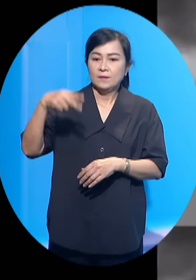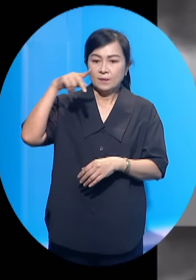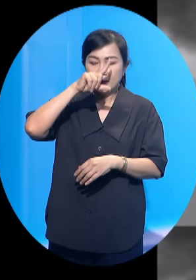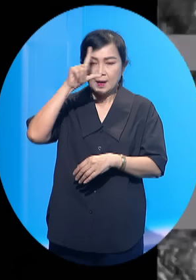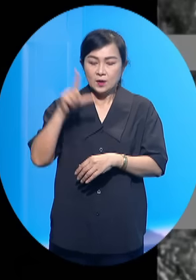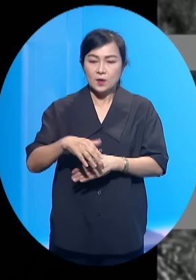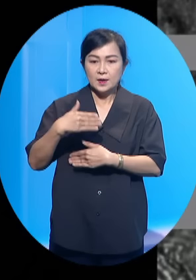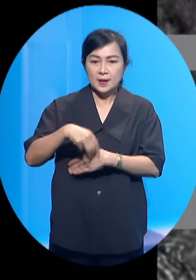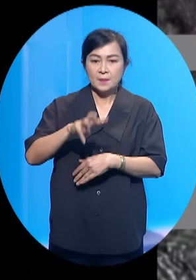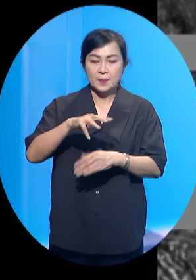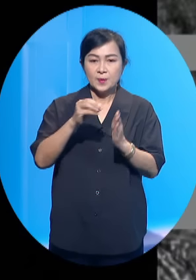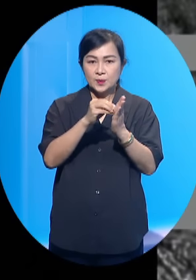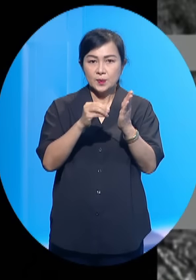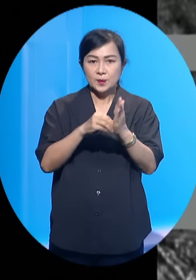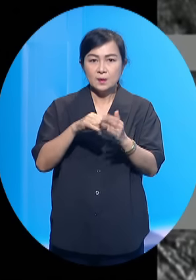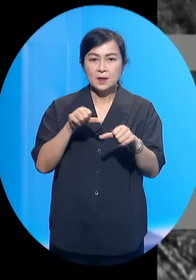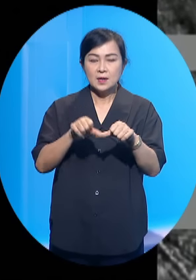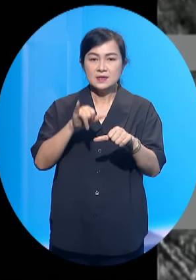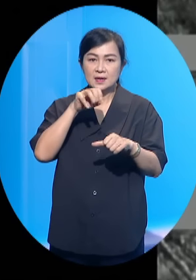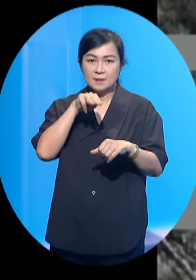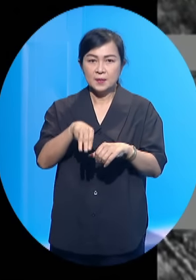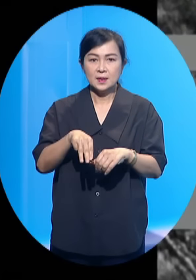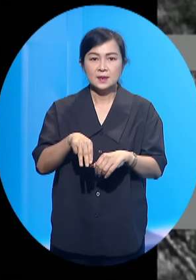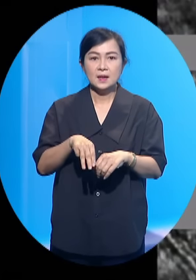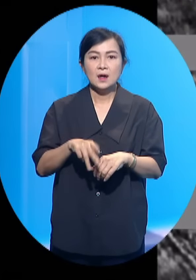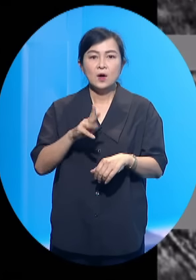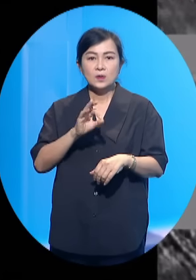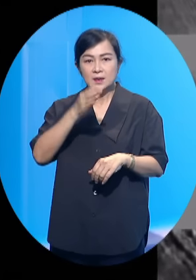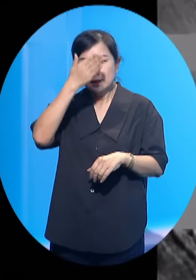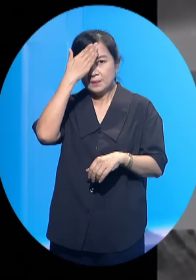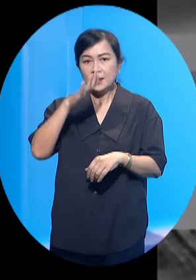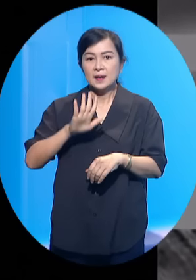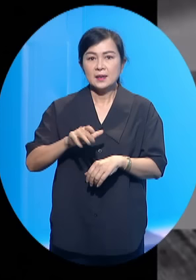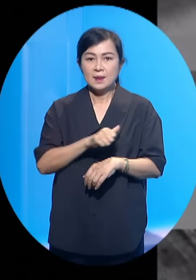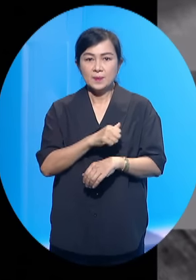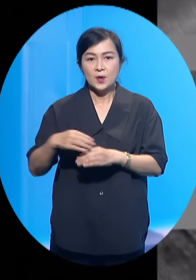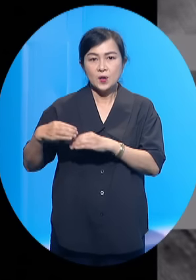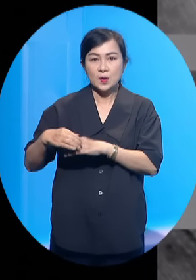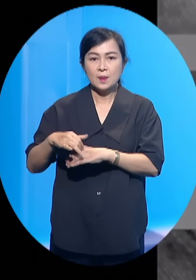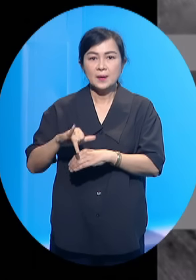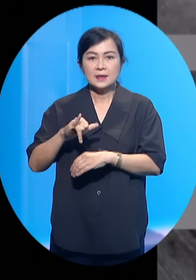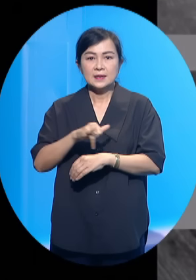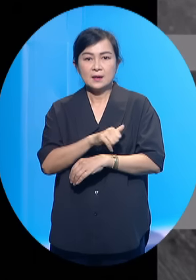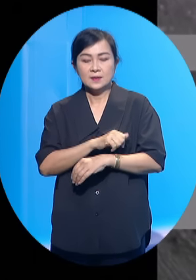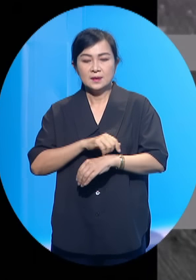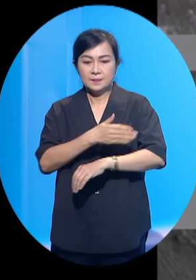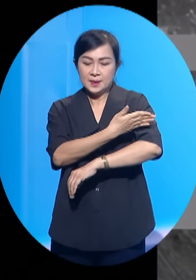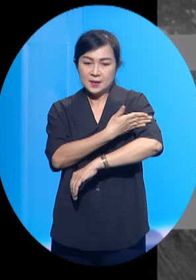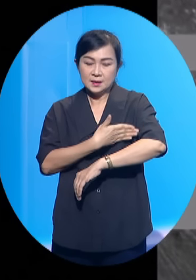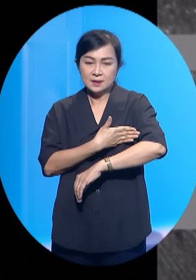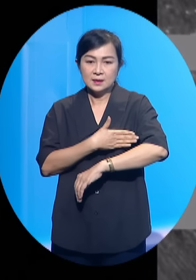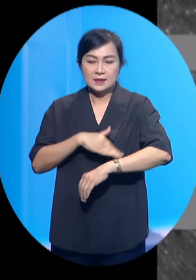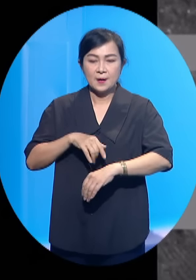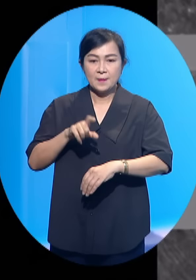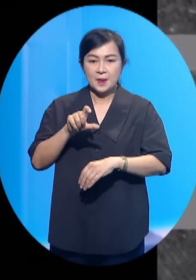vào gần 30 địa điểm tại Yemen một người phát ngôn của hu thi cho biết năm thành viên của nhóm này và sáu người bị thương sau